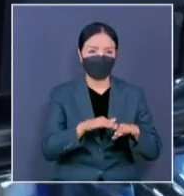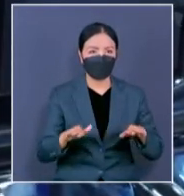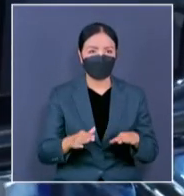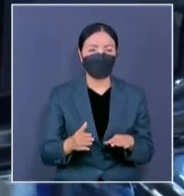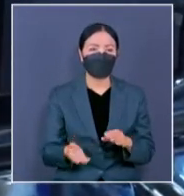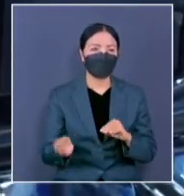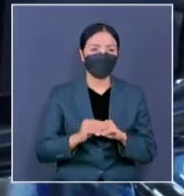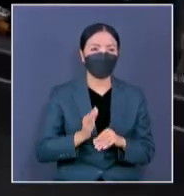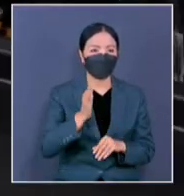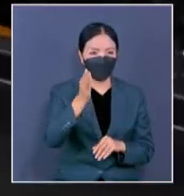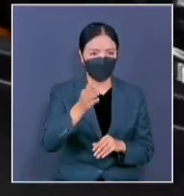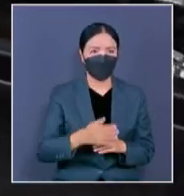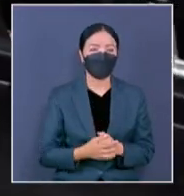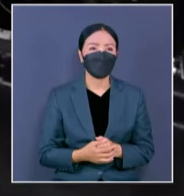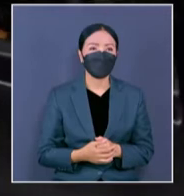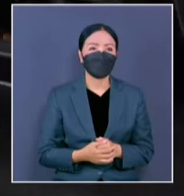อนาคตด้วยค่ะ